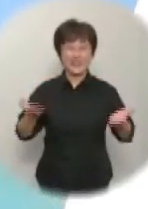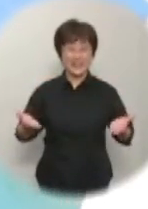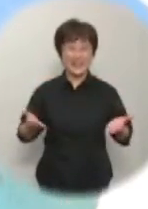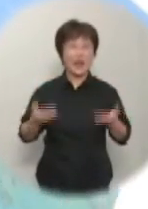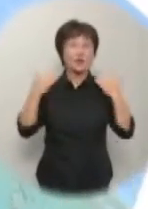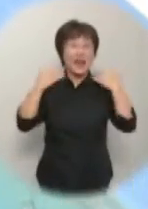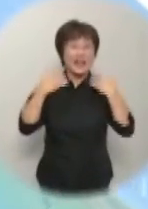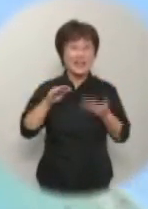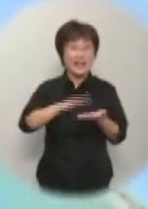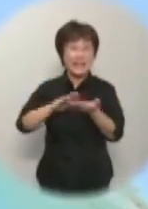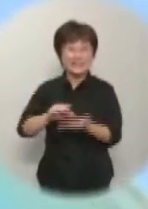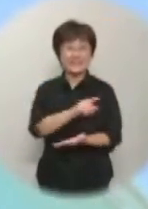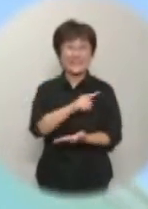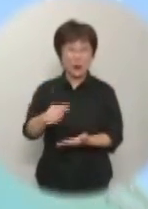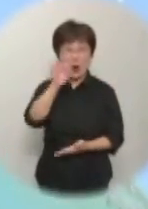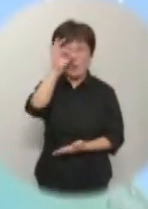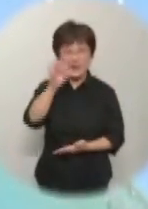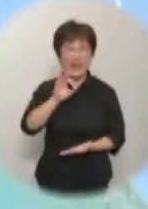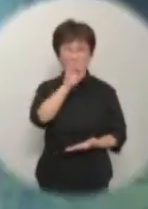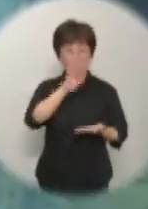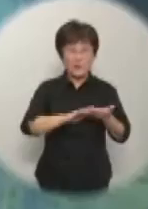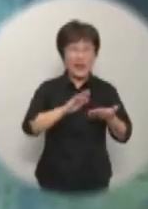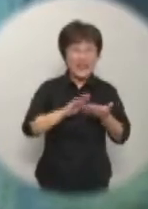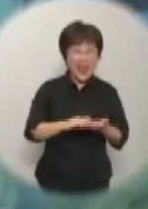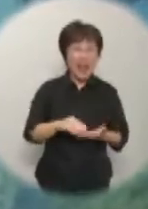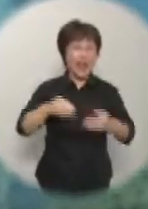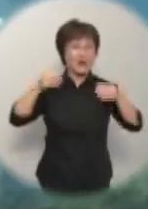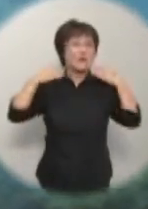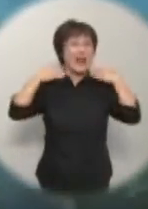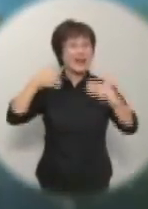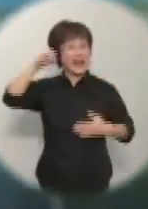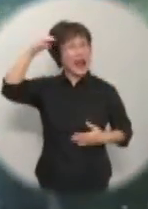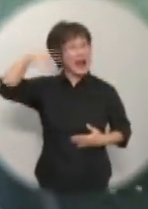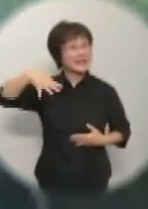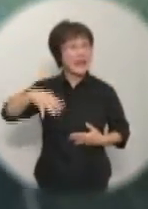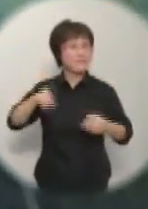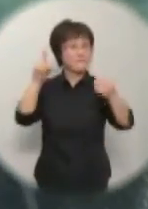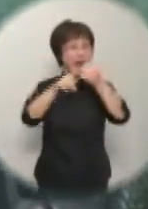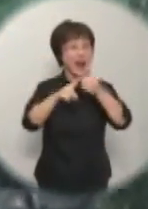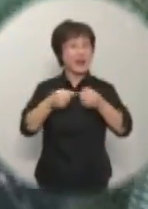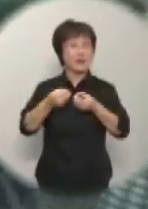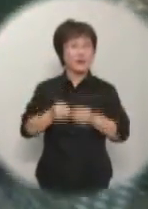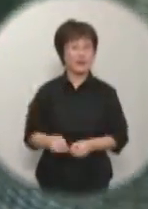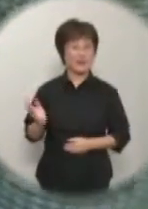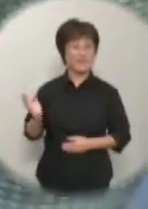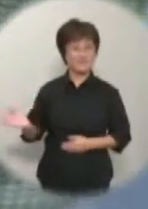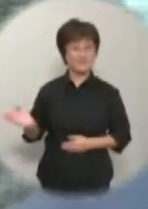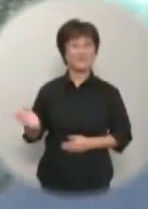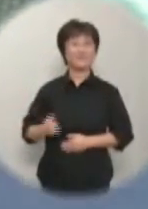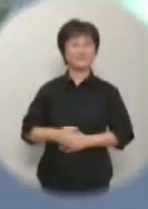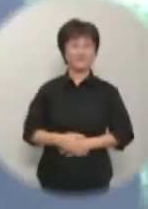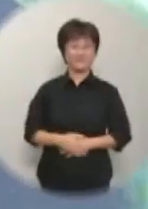なぎにタッチなど見て触れてうなぎ博士になっちゃおう。詳しくはこちらを